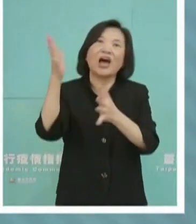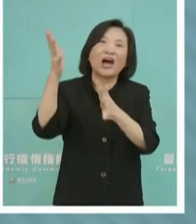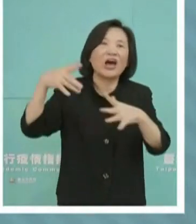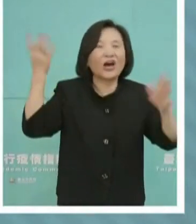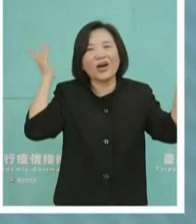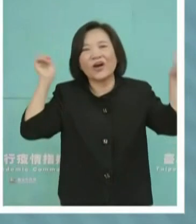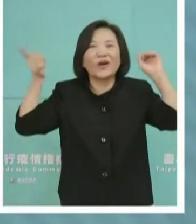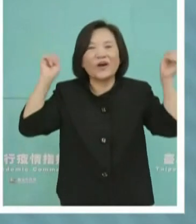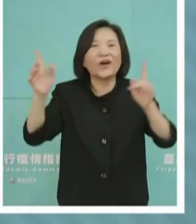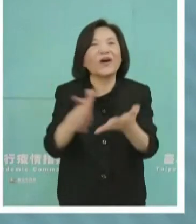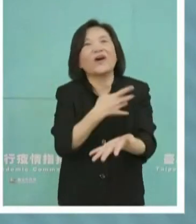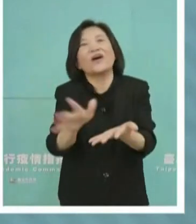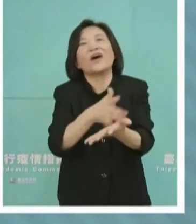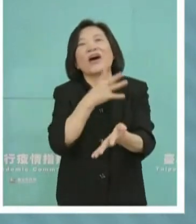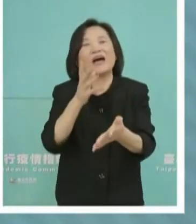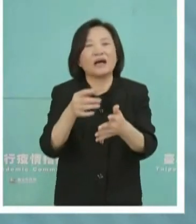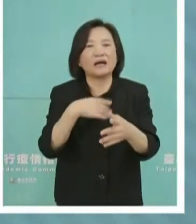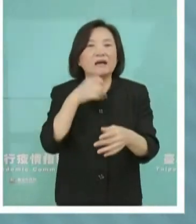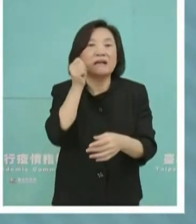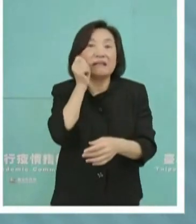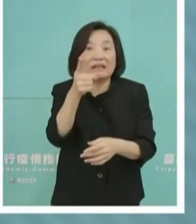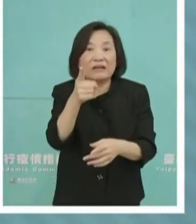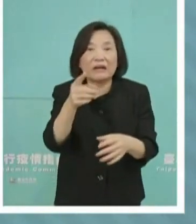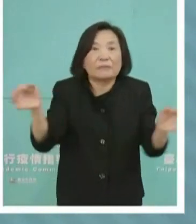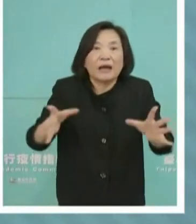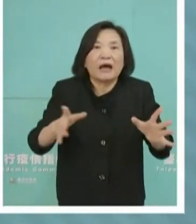party， 你知道吗？一个月就够